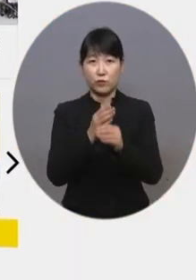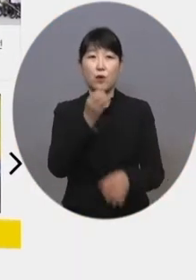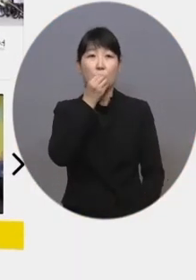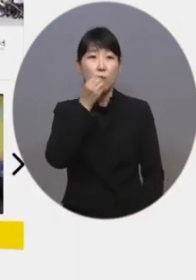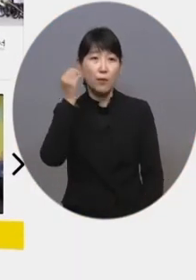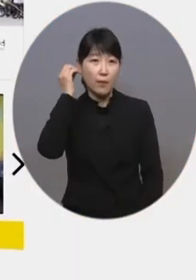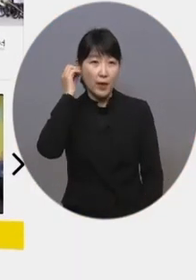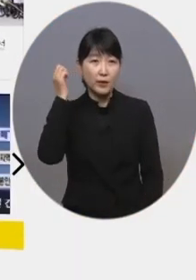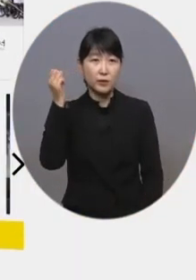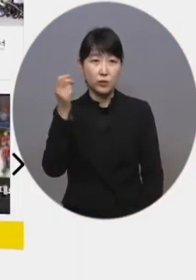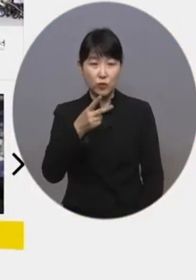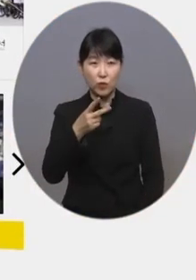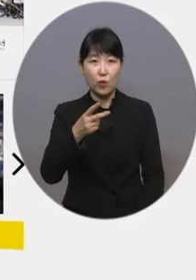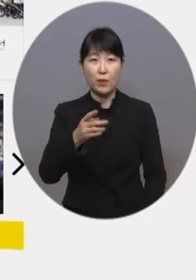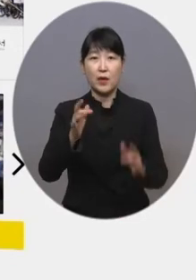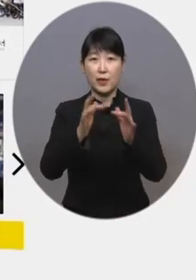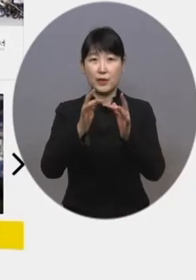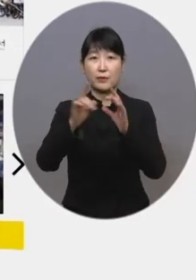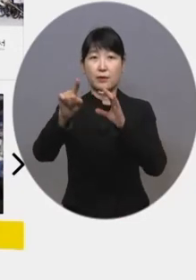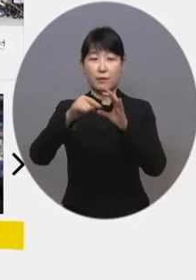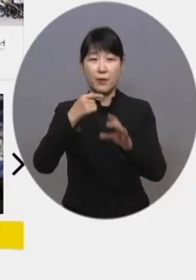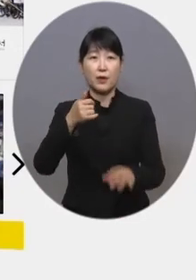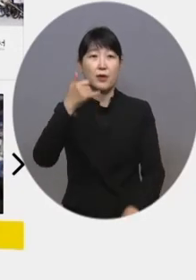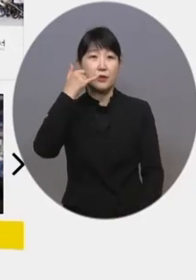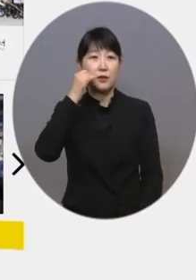홈페이지 또는 전자우편,